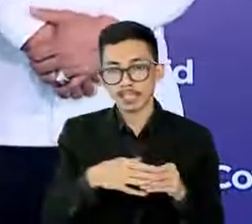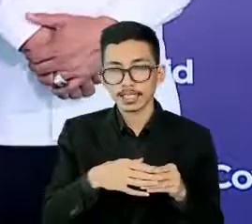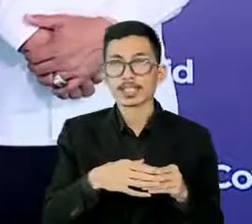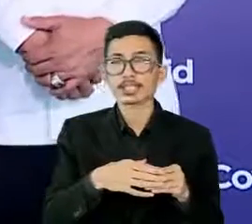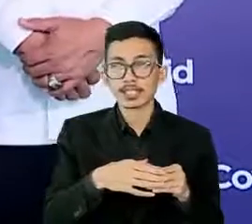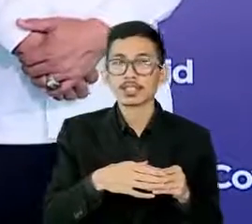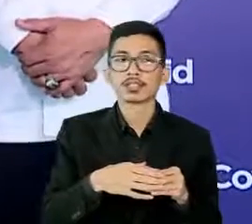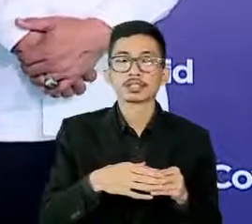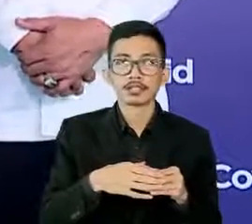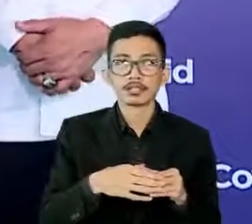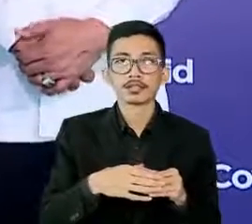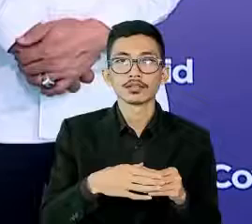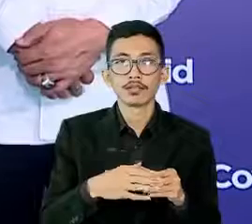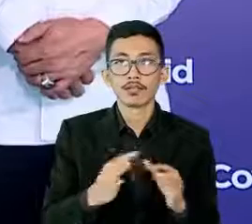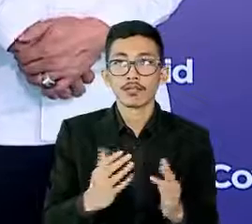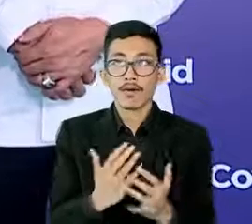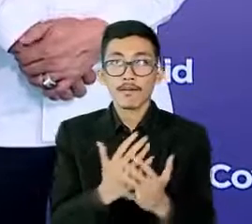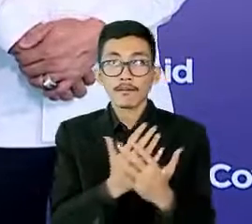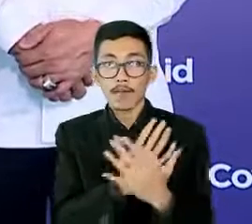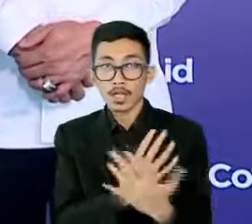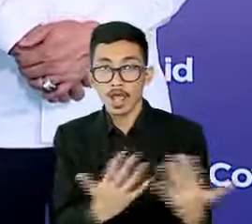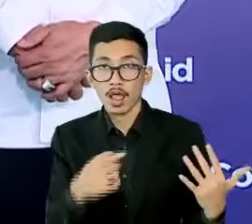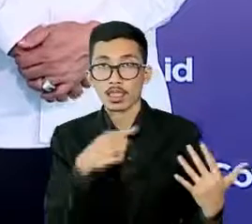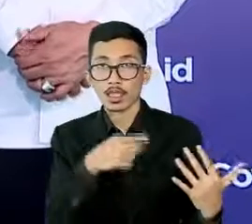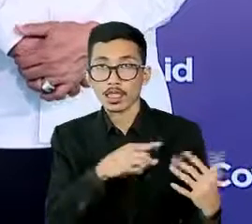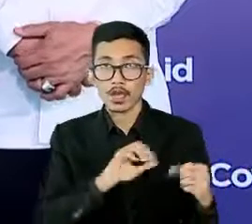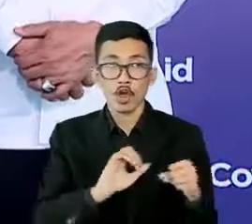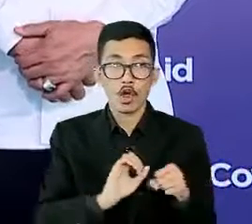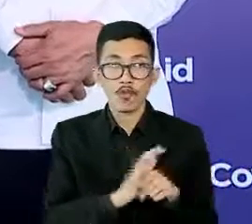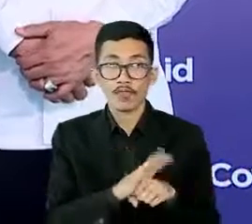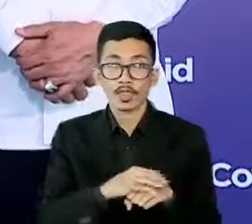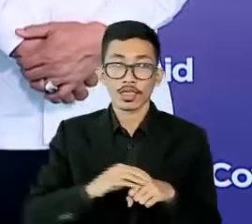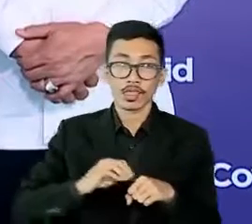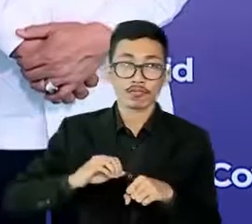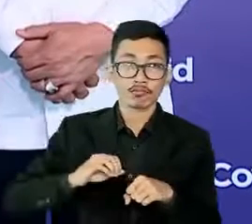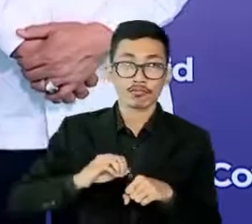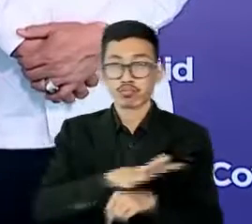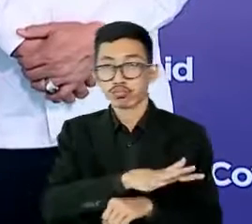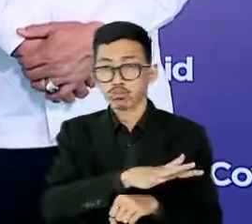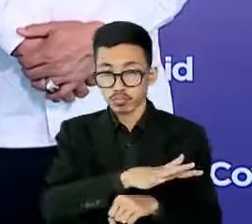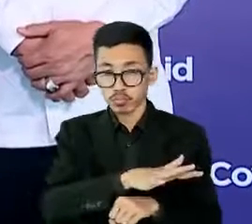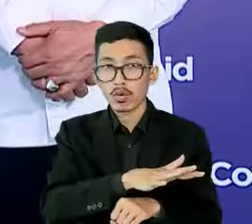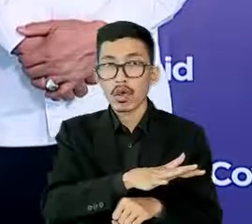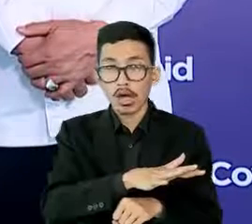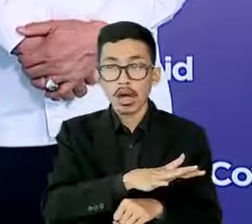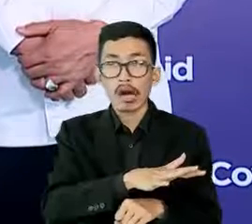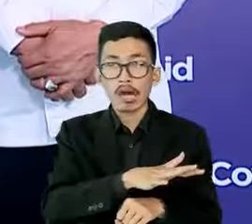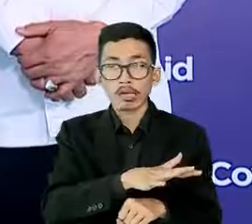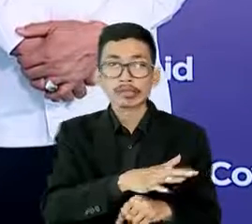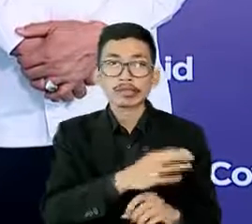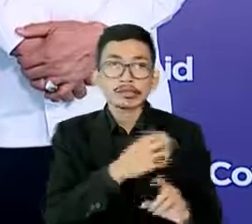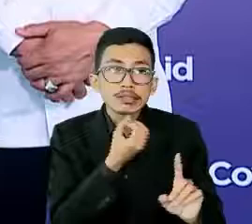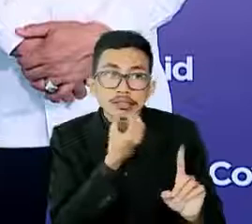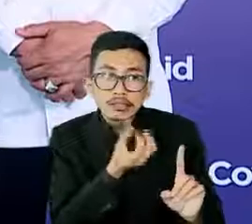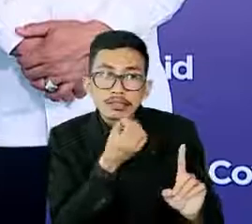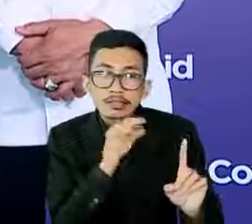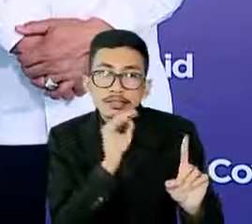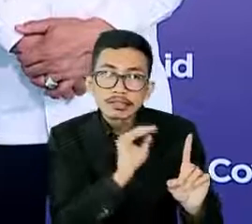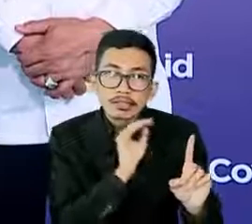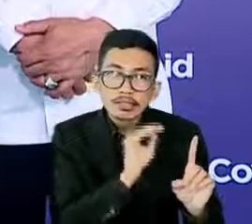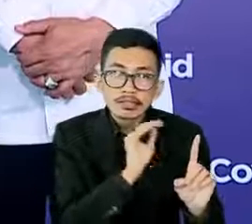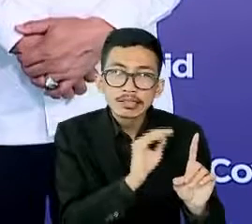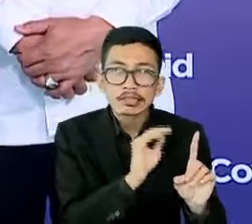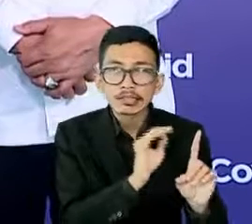membagi masyarakat yang terkena Hai paparan qobid untuk mau melaksanakan